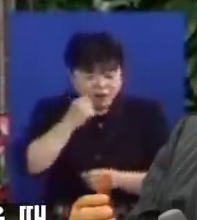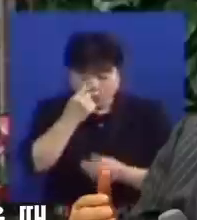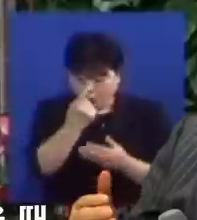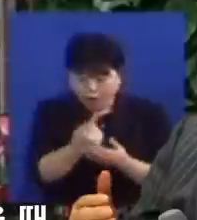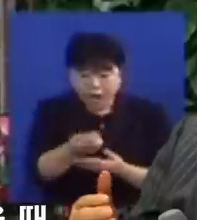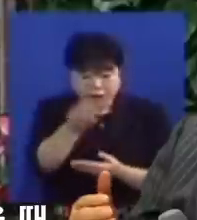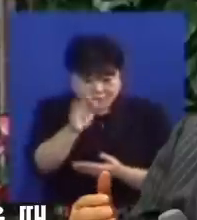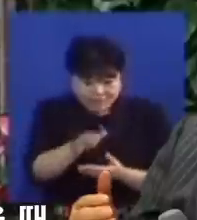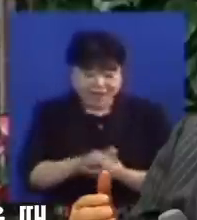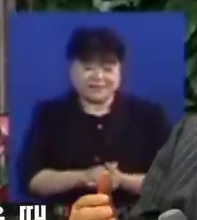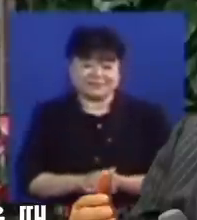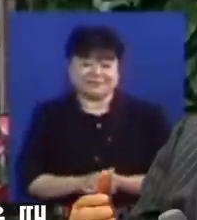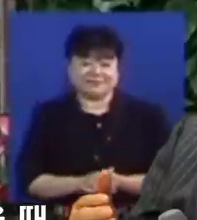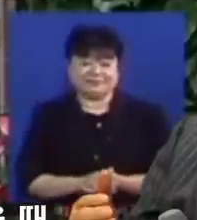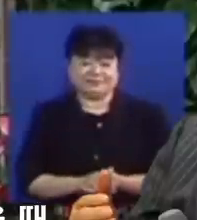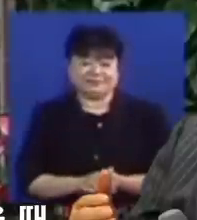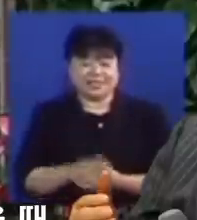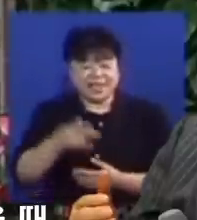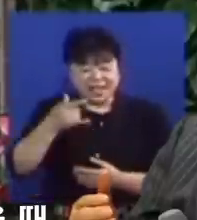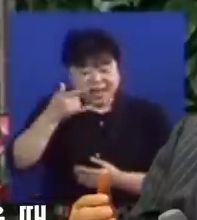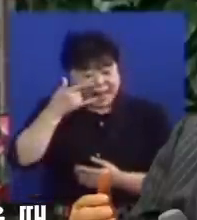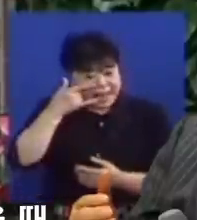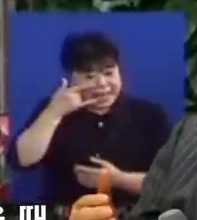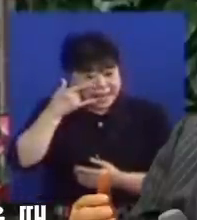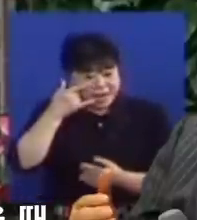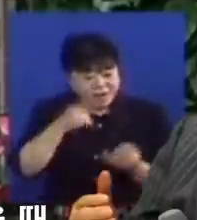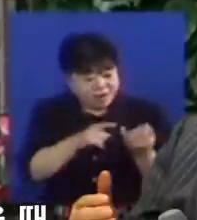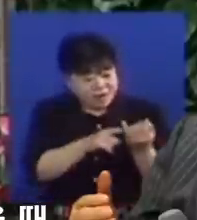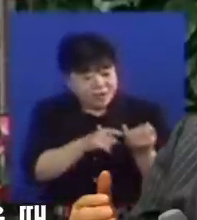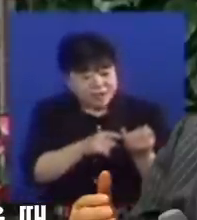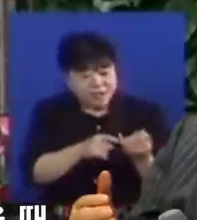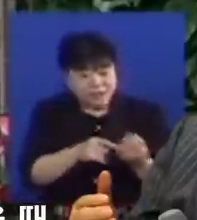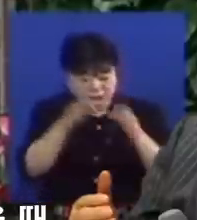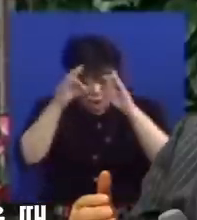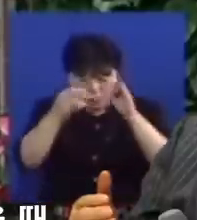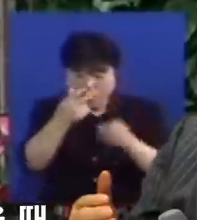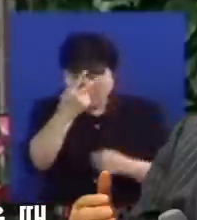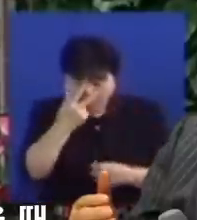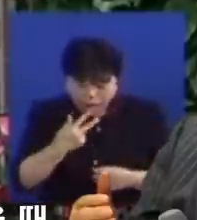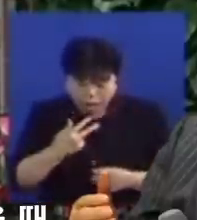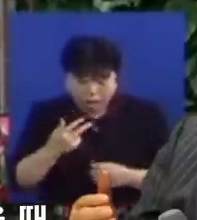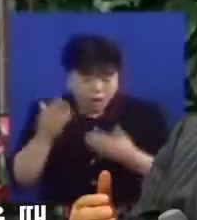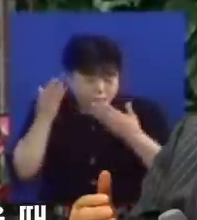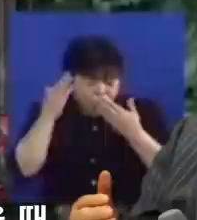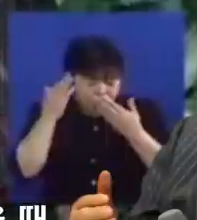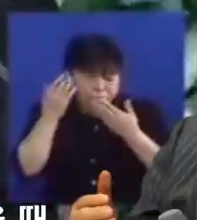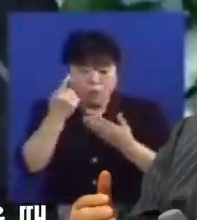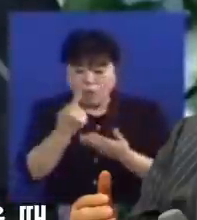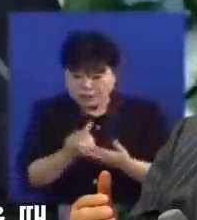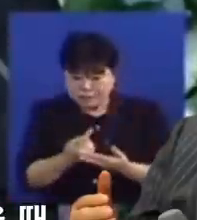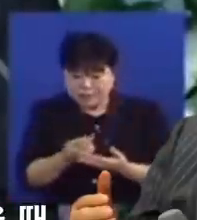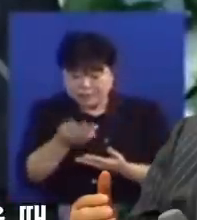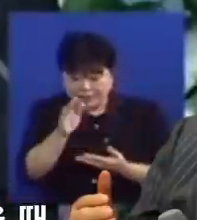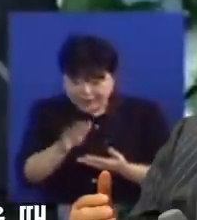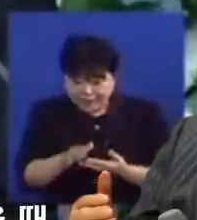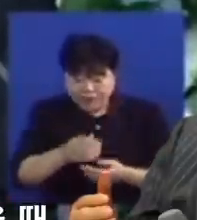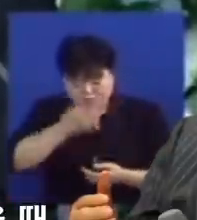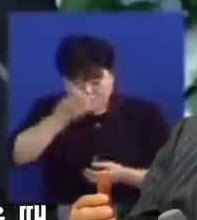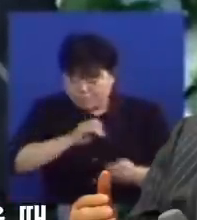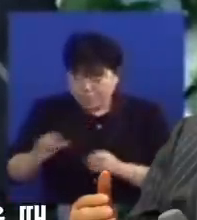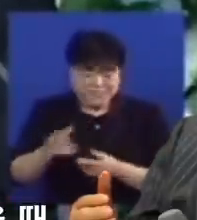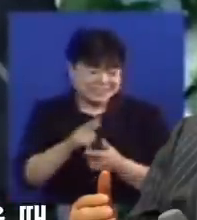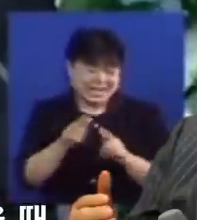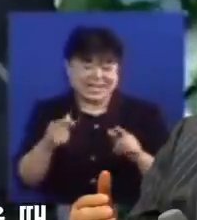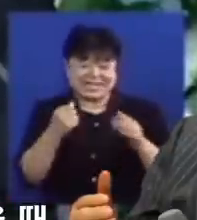다가와요. 헬렌 켈러에게는 눈도 못 보고 귀도 못 듣는 시련이 다가와요. 그러나 꿈을